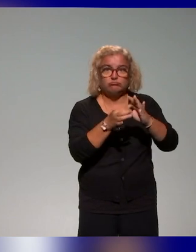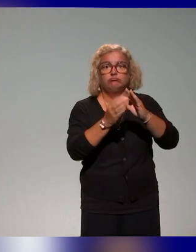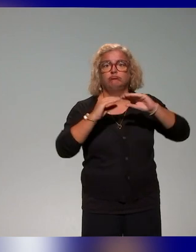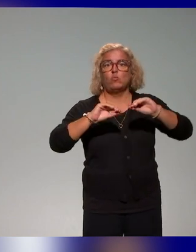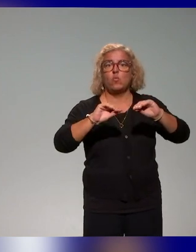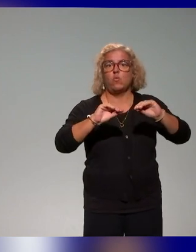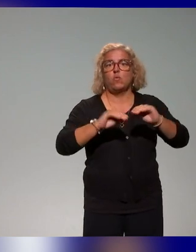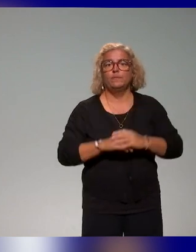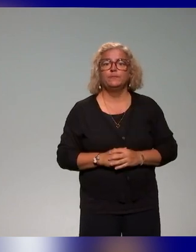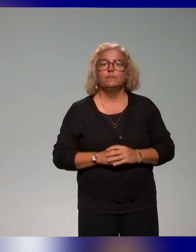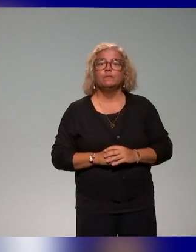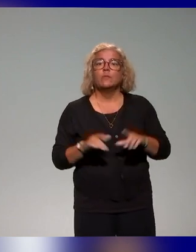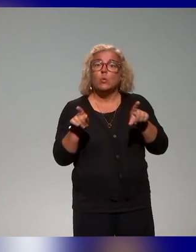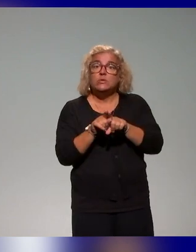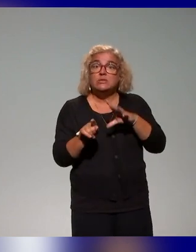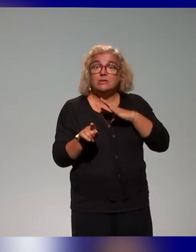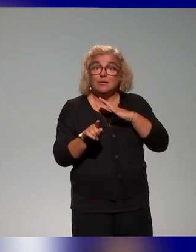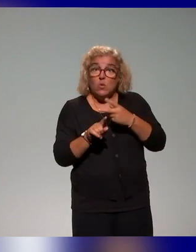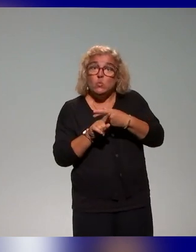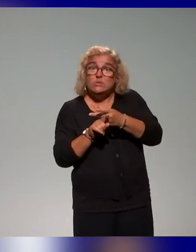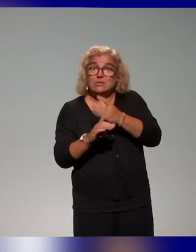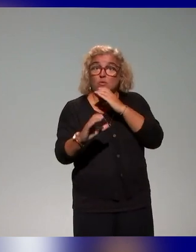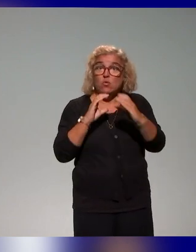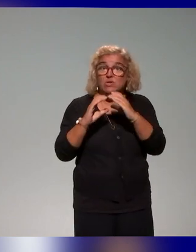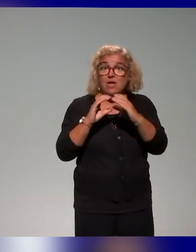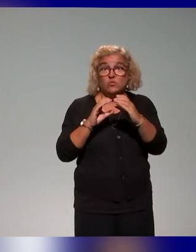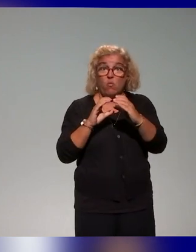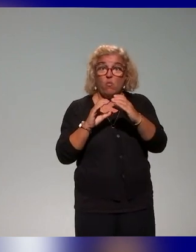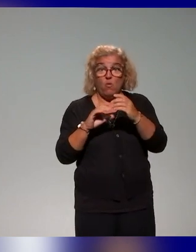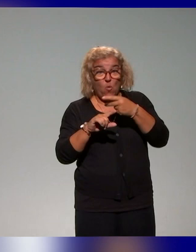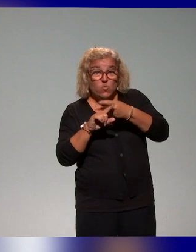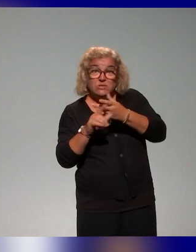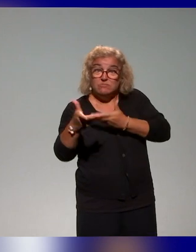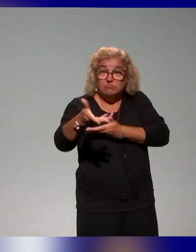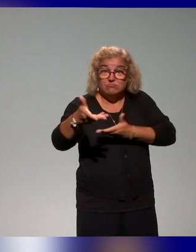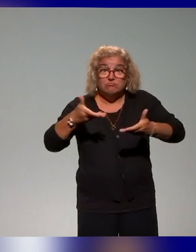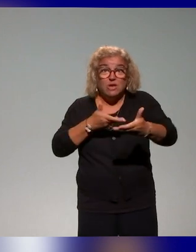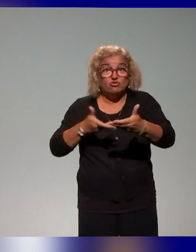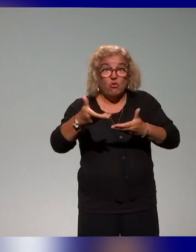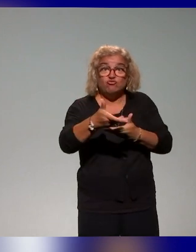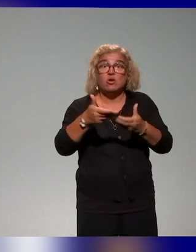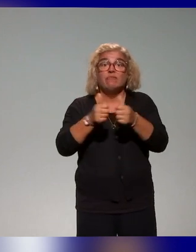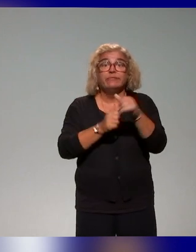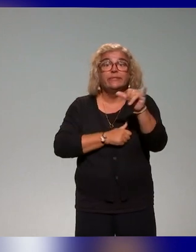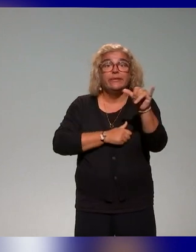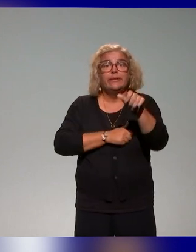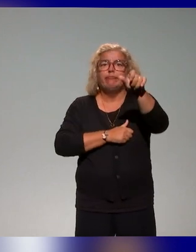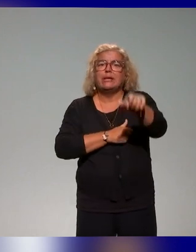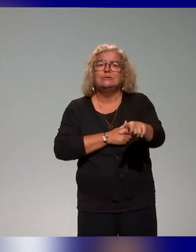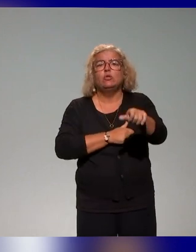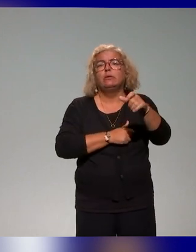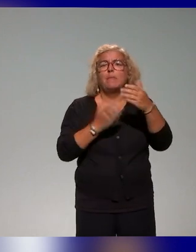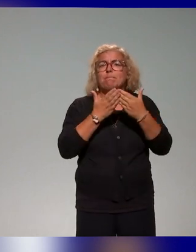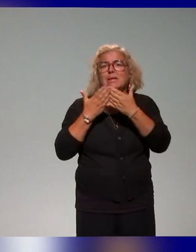aussi disposer d'outils de communication et d'interaction avec les étudiantes et les étudiants et entre